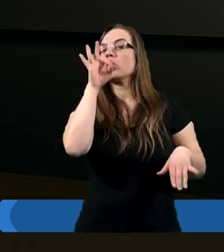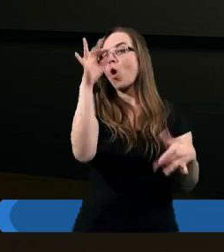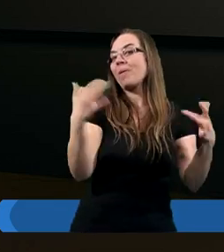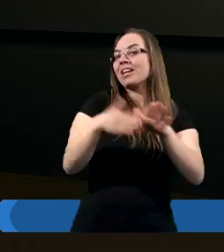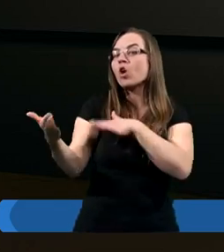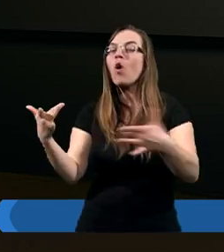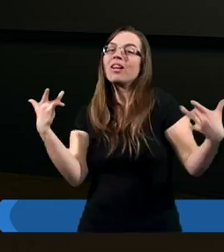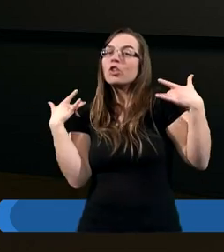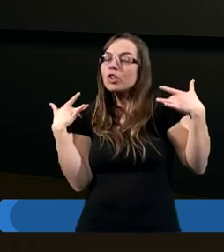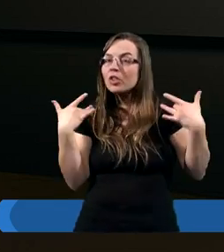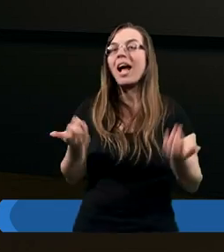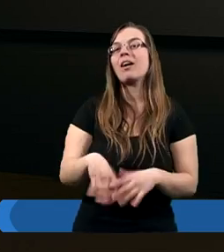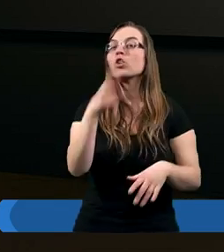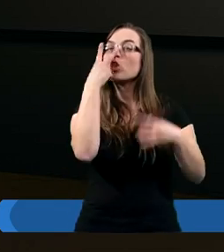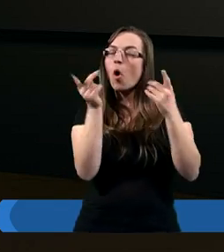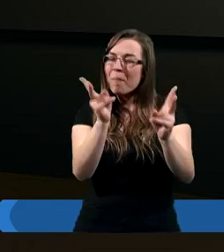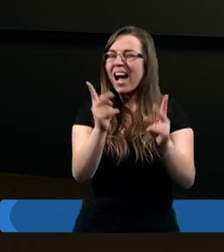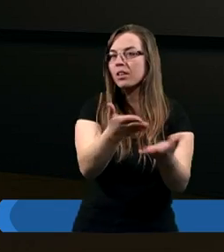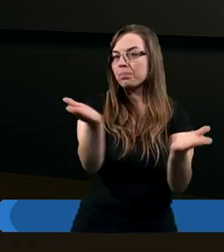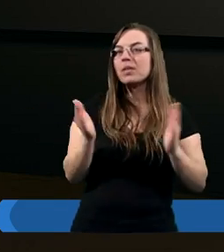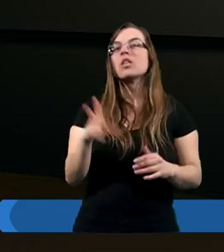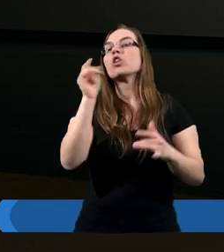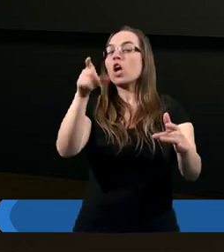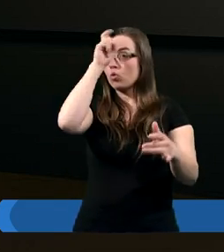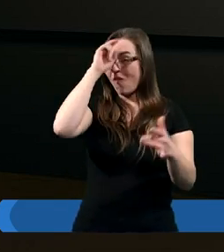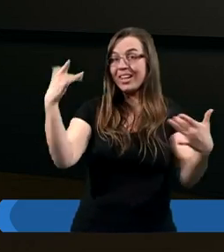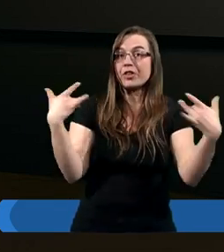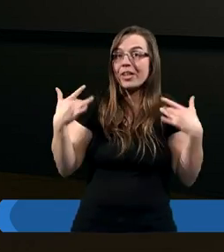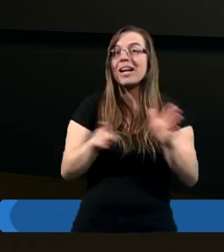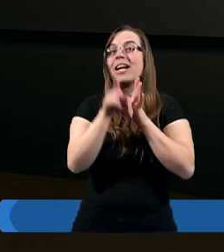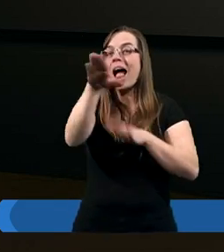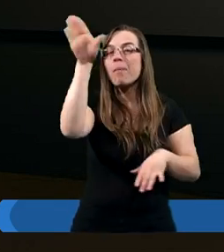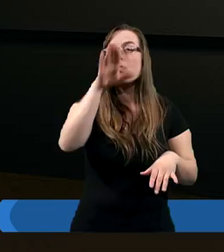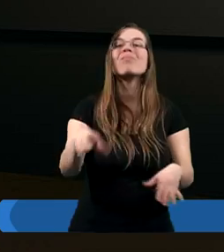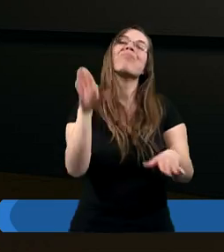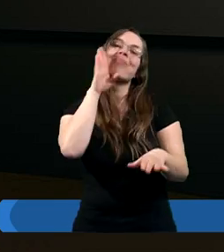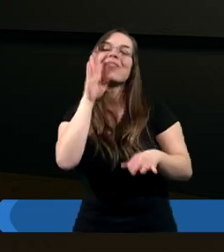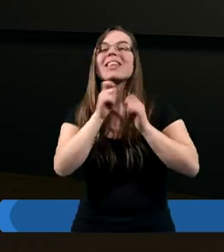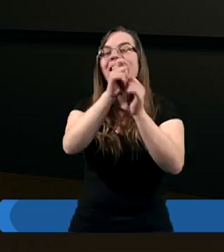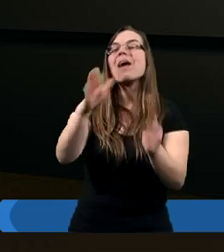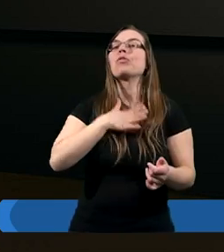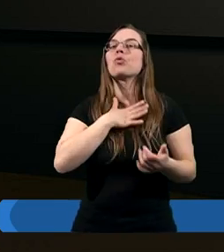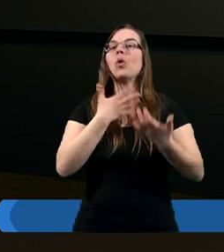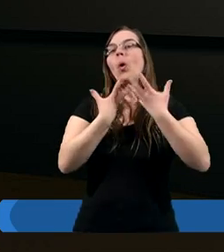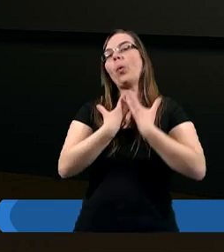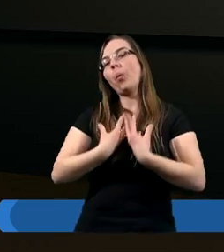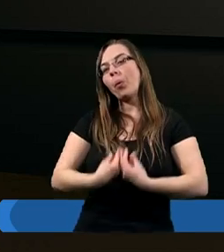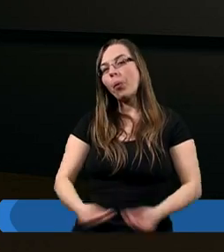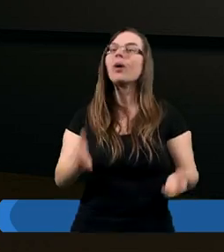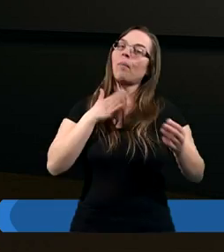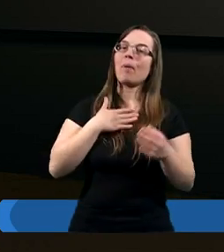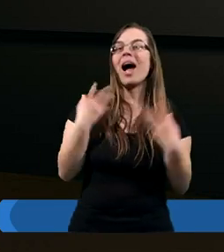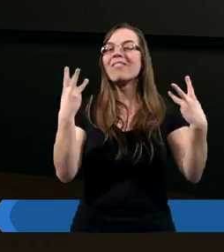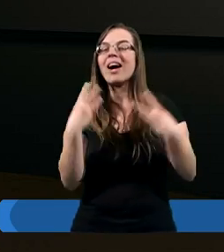strony życia. Zobaczmy, że gdy człowiek żyje dla Boga, to sam bardzo na tym zyskuje,